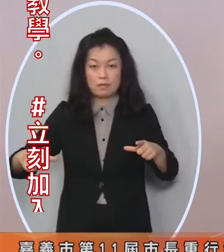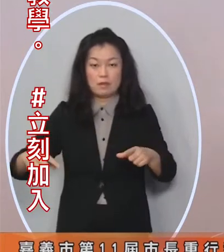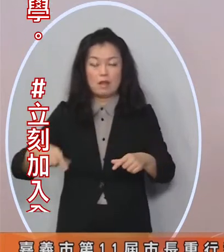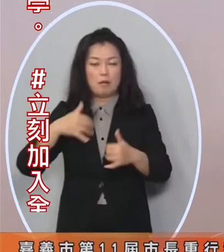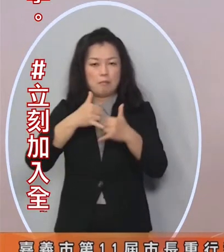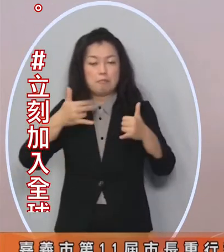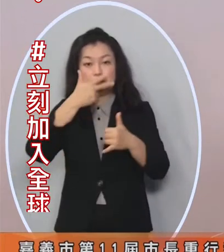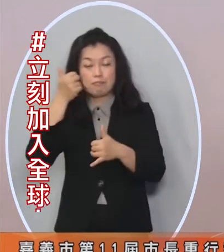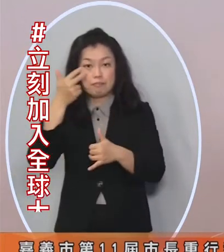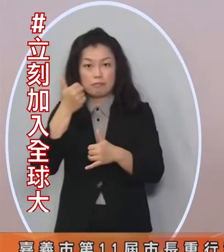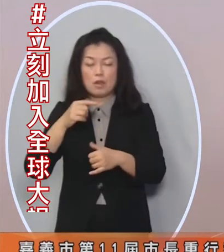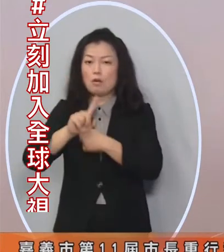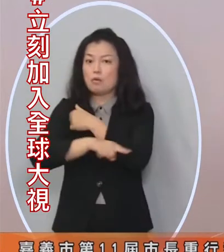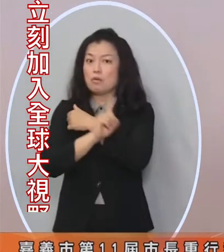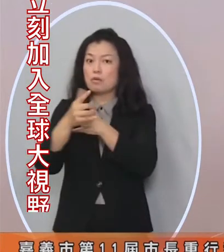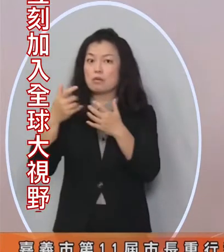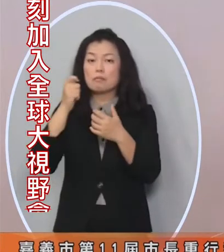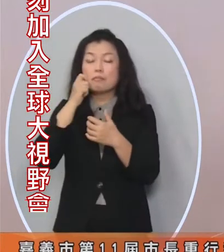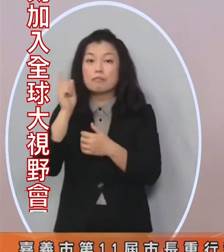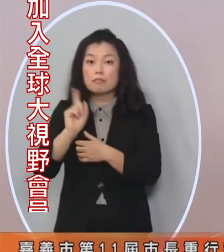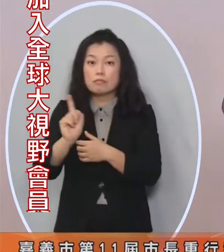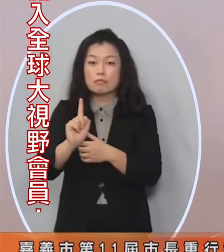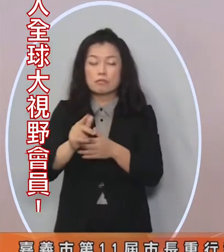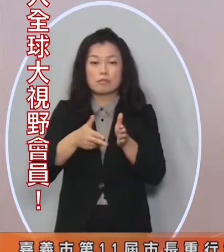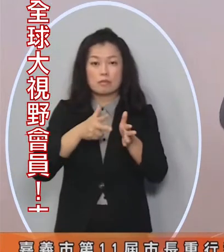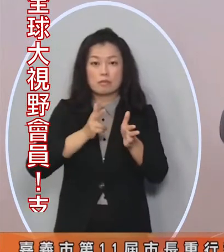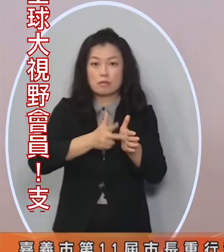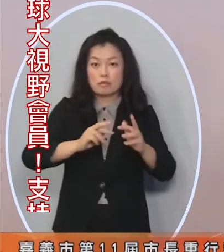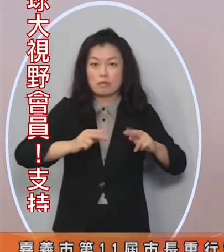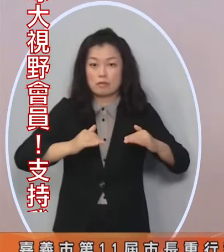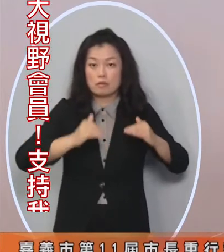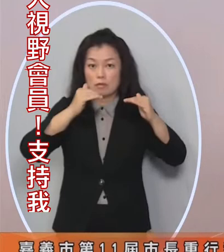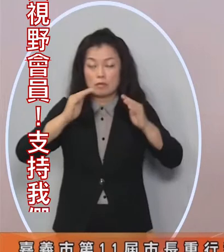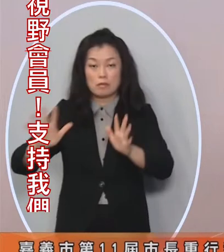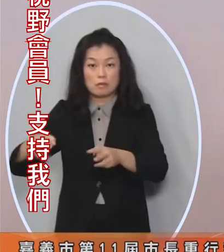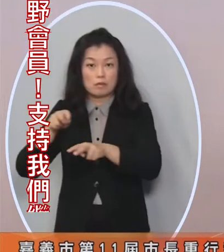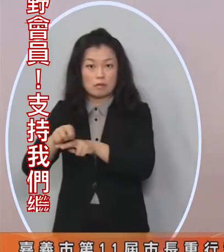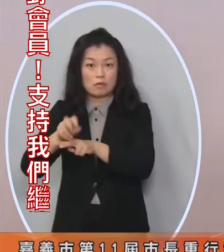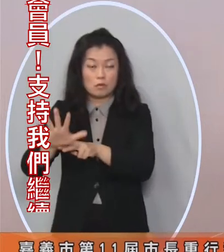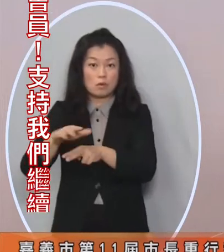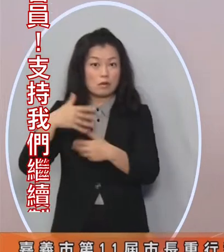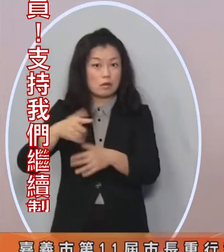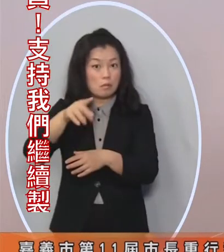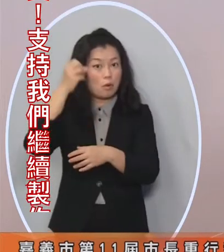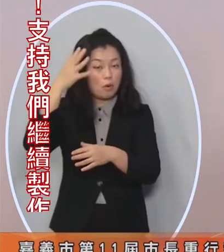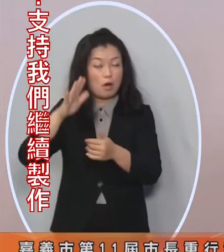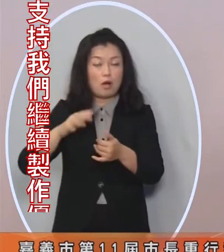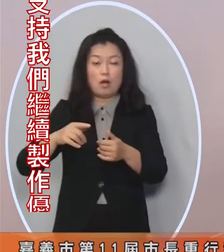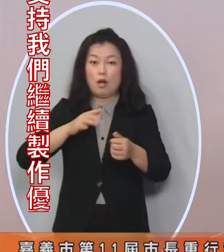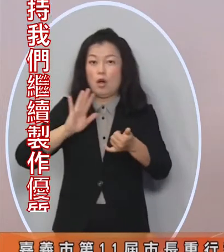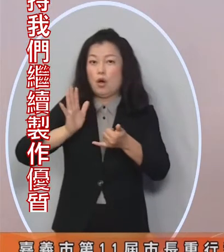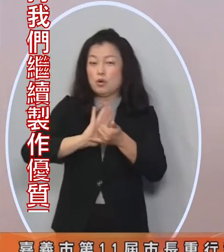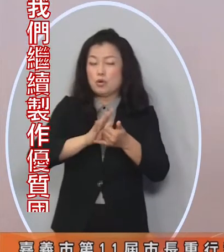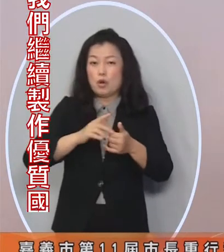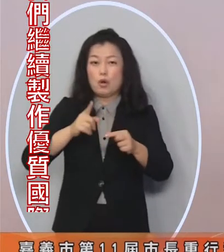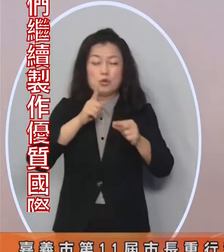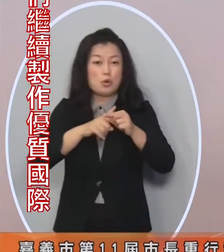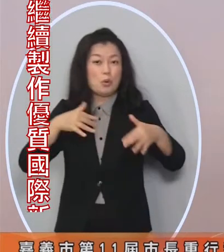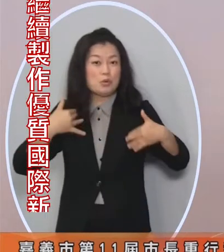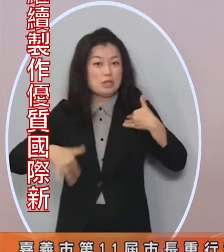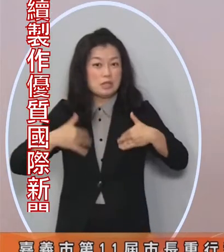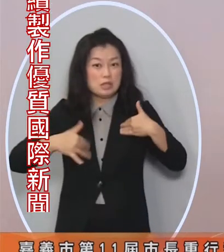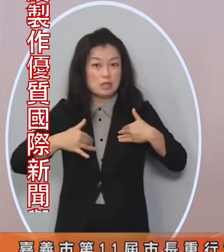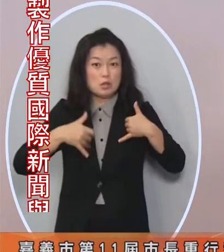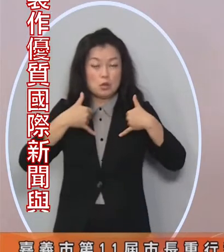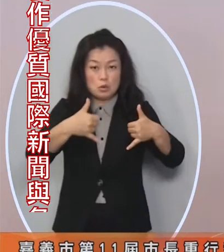么？我们现在有铁路高架化，我们有轻轨，我们不要忘了，我们在我们的中兴路跟博爱路，我们还有一个客运